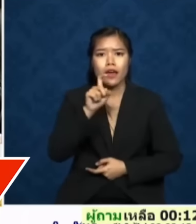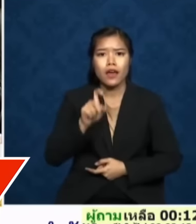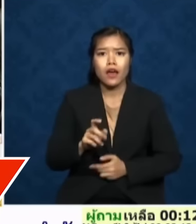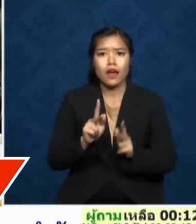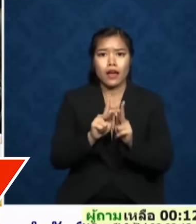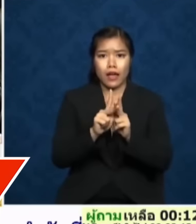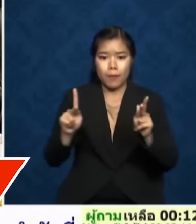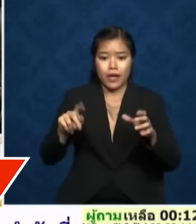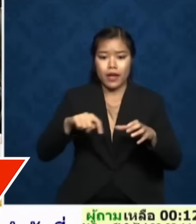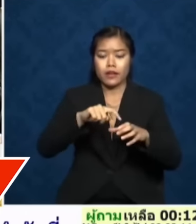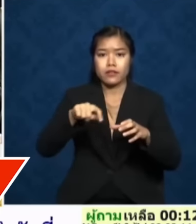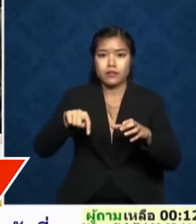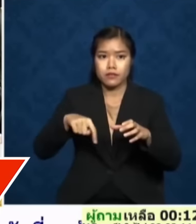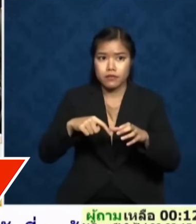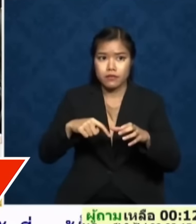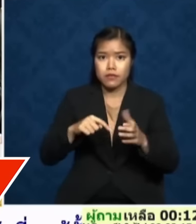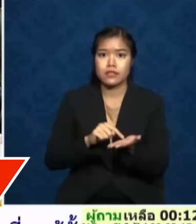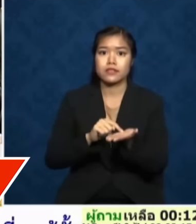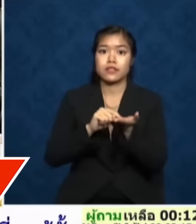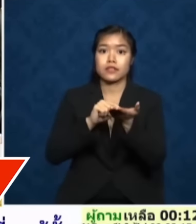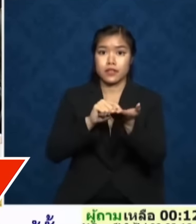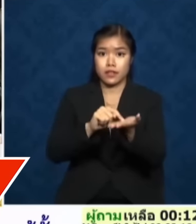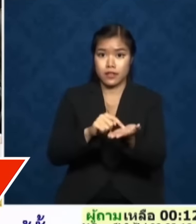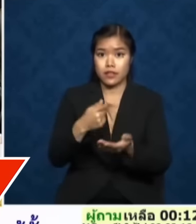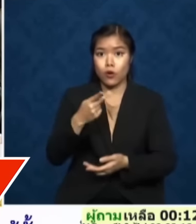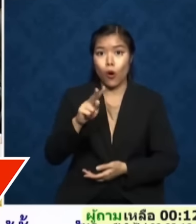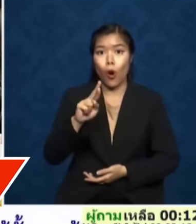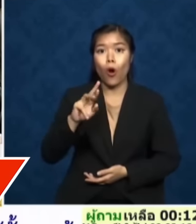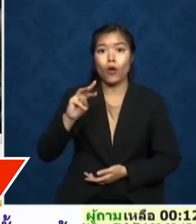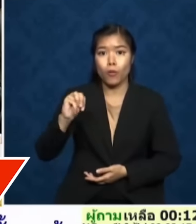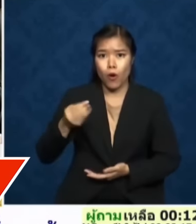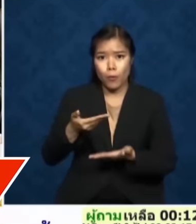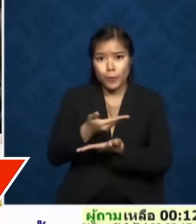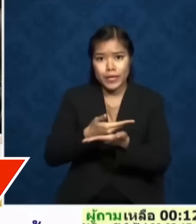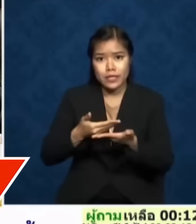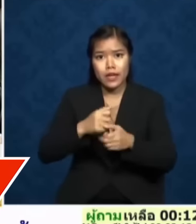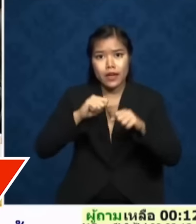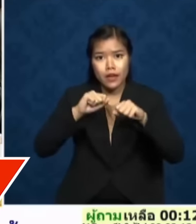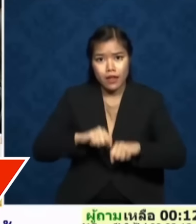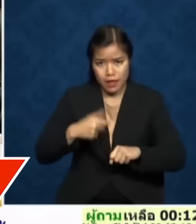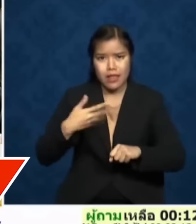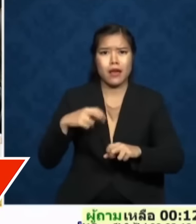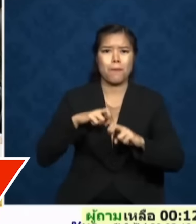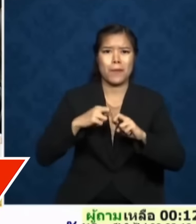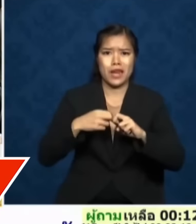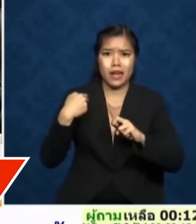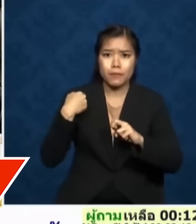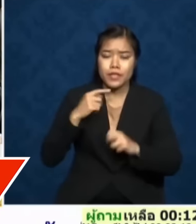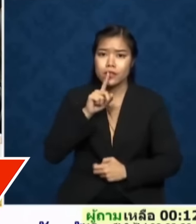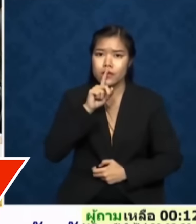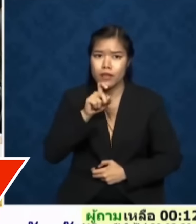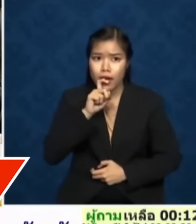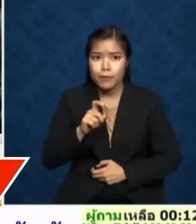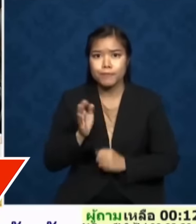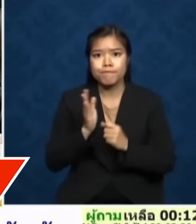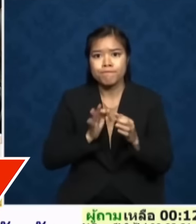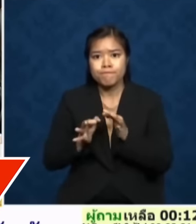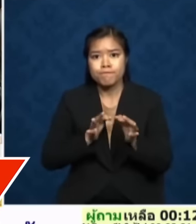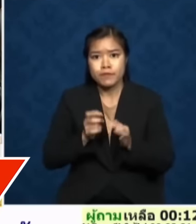การกำลังจะเสนอให้ครม.พิจารณานั้นมันมีปัญหาที่จะต้องท้วงติงและวิพากษ์วิจารณ์จริงครับ